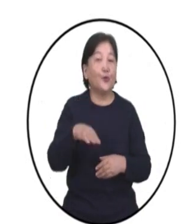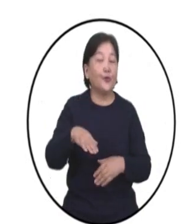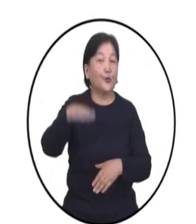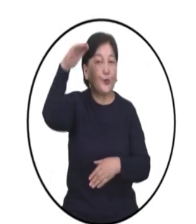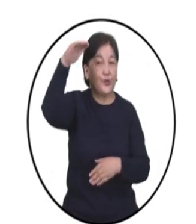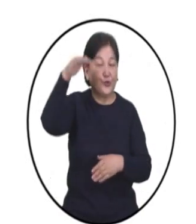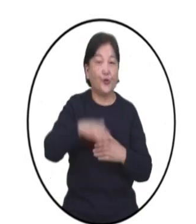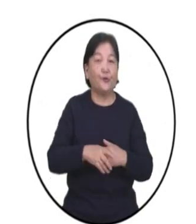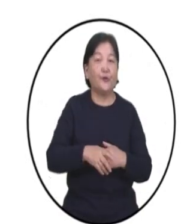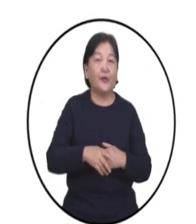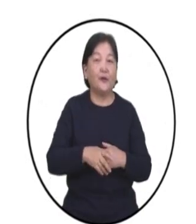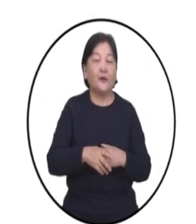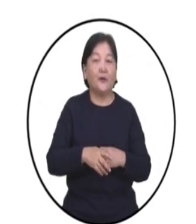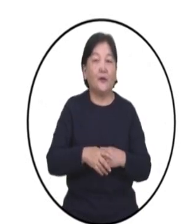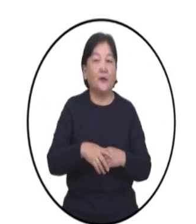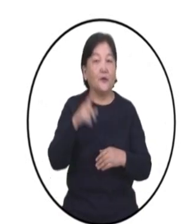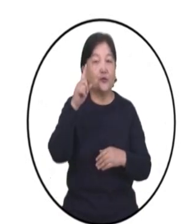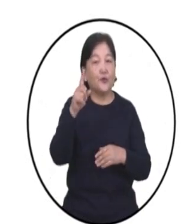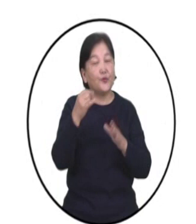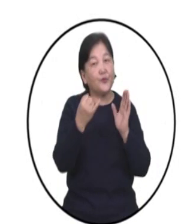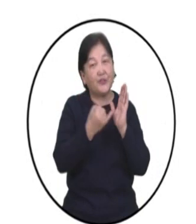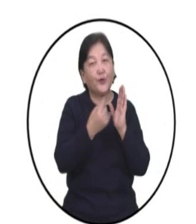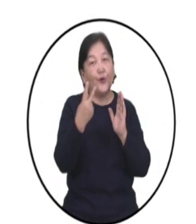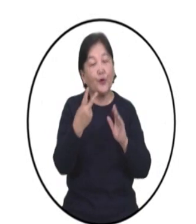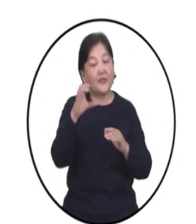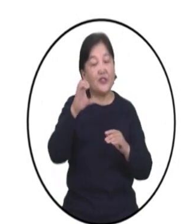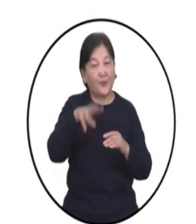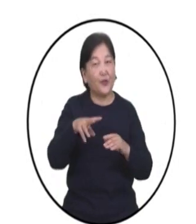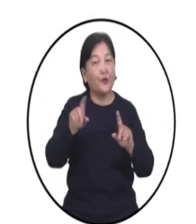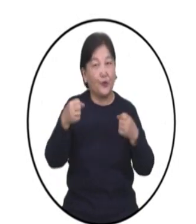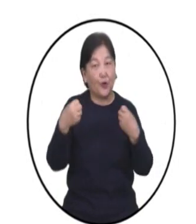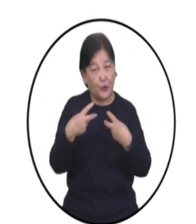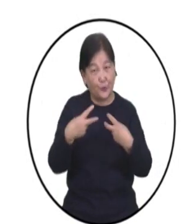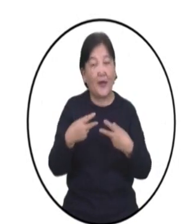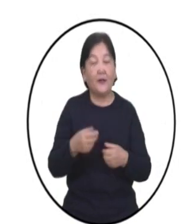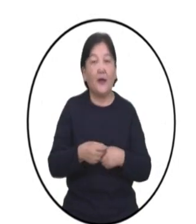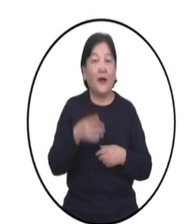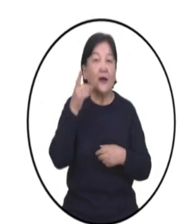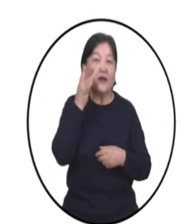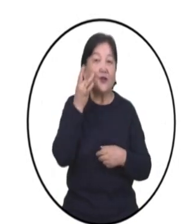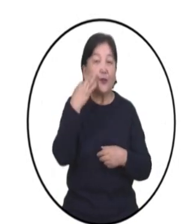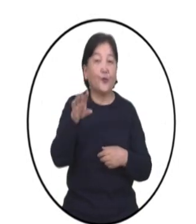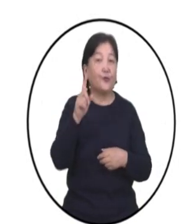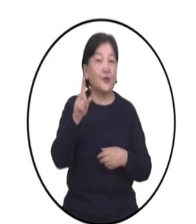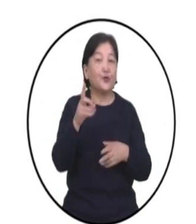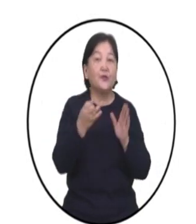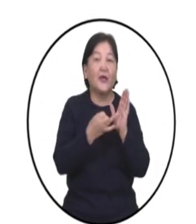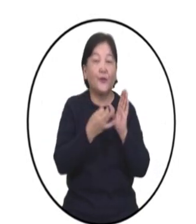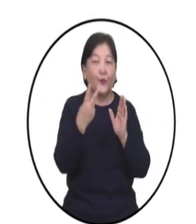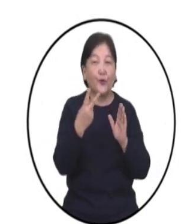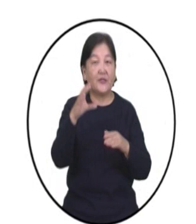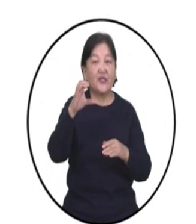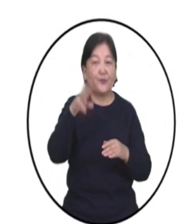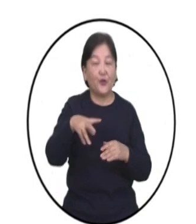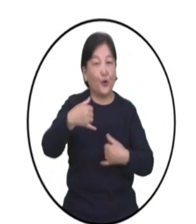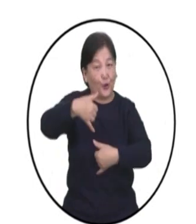бол өндөртэй хүүхэд бол 162 орчим сантиметр байхад эрэгтэй хүүхдүүдийн дундаж өндөр бол 172. Тэгэхээр эндээс бол